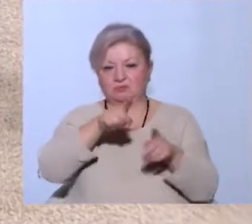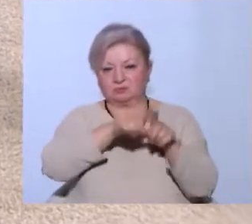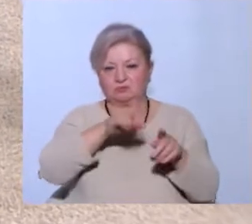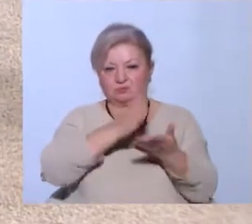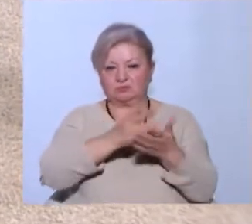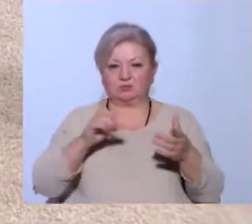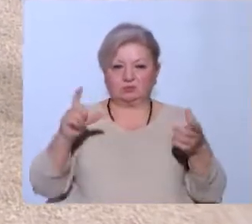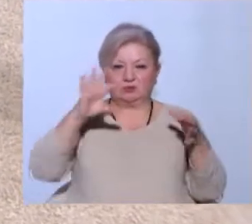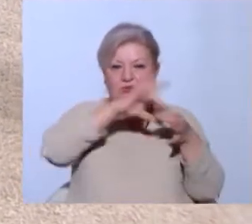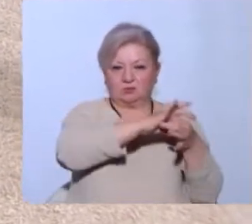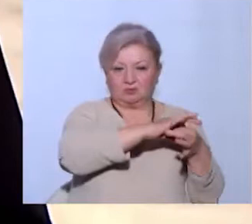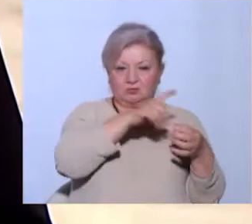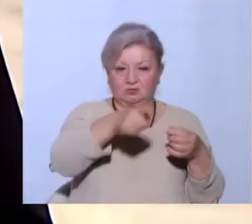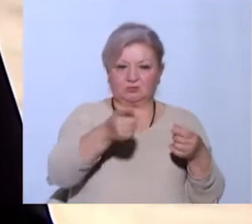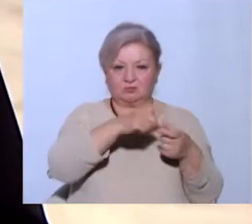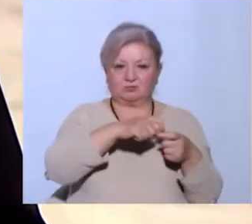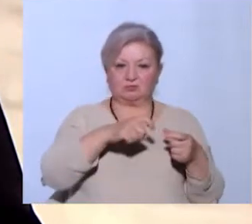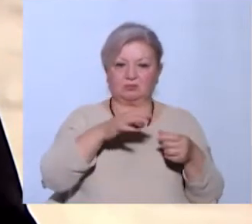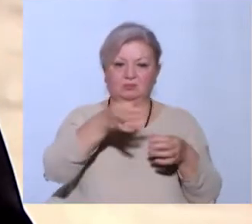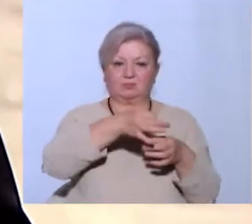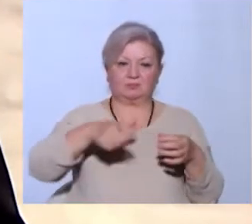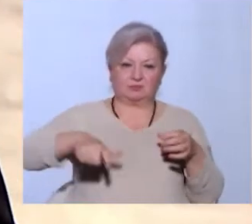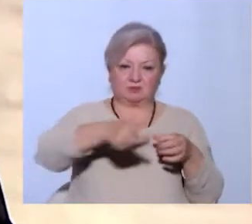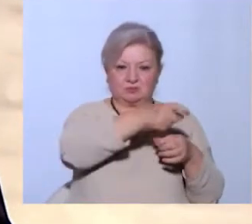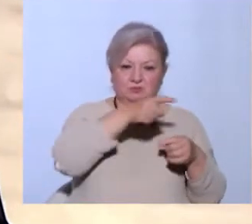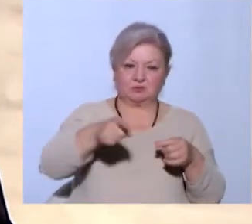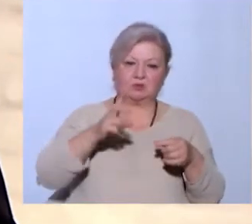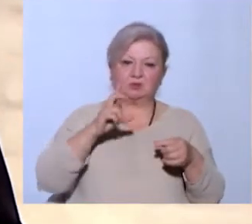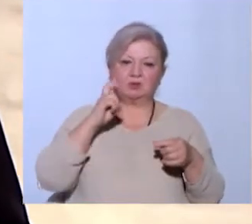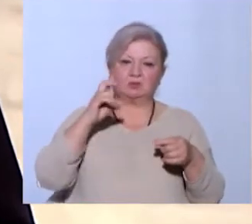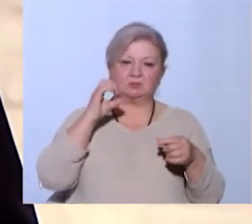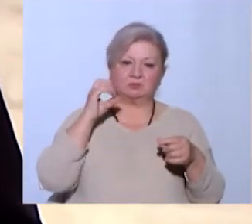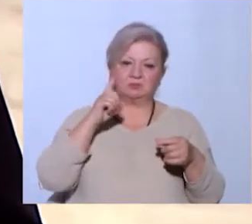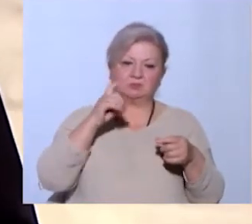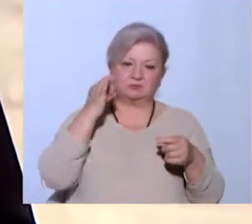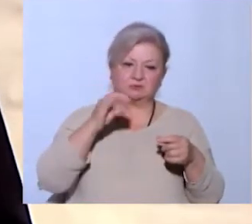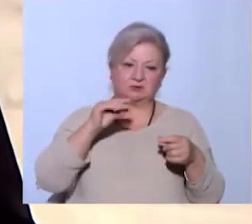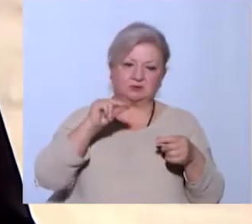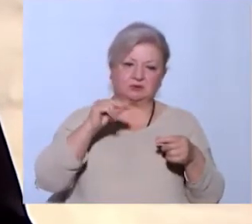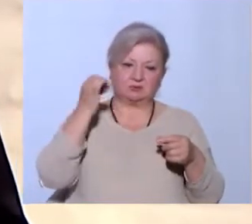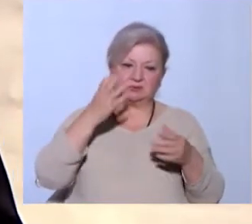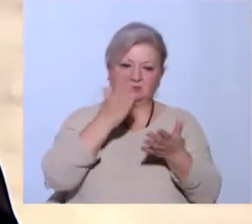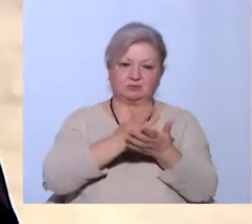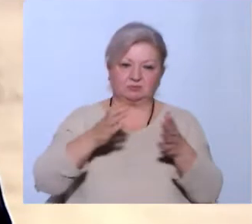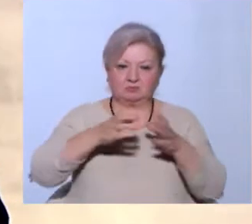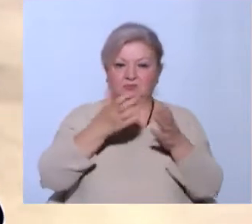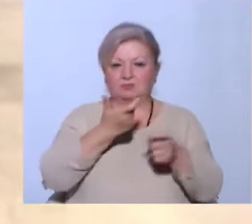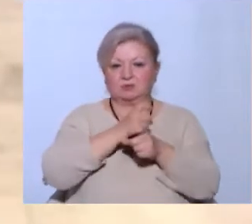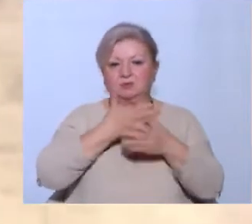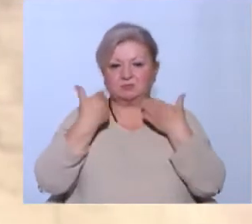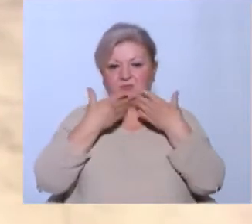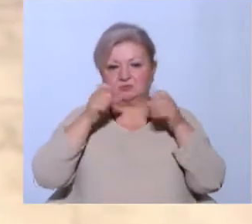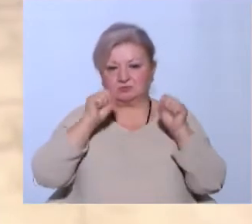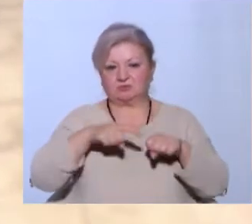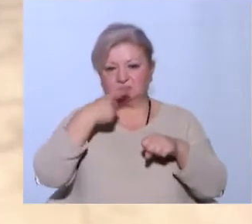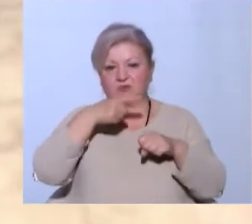შესაბამისად უერთდება მდინარე გეგას, გეგა კი ბზიფს უერთდება. ბზიფი შავი ზღვის აუზის მდინარეა და ძალიან მარტივად შეგიძლიათ თქვათ,